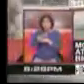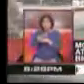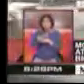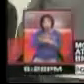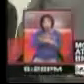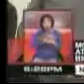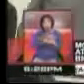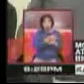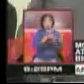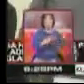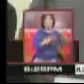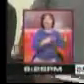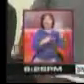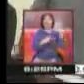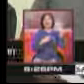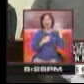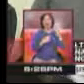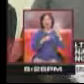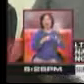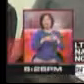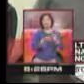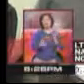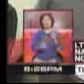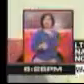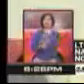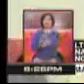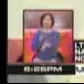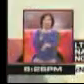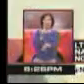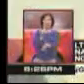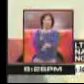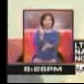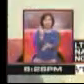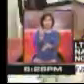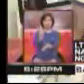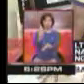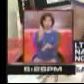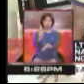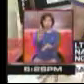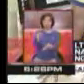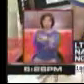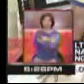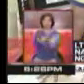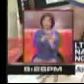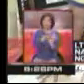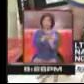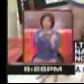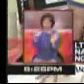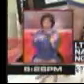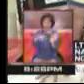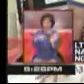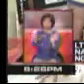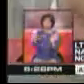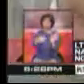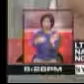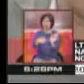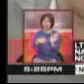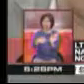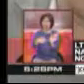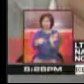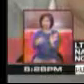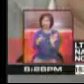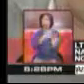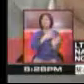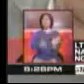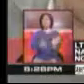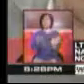lugar. Inilapit na lang namin ang problema sa LTFRB at ipinapanood sa kanila ang aming kuha sa surveillance camera. Aminado